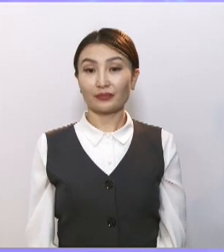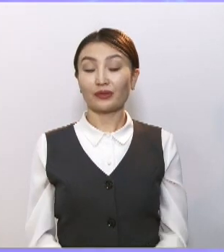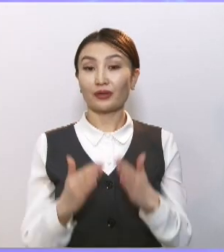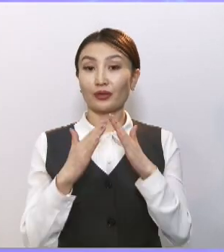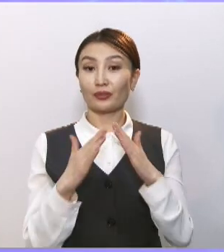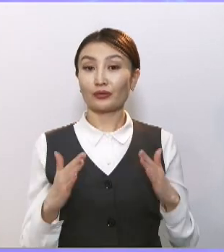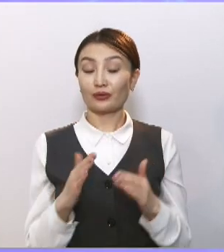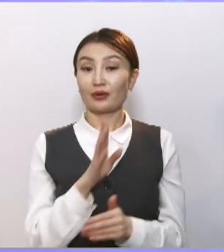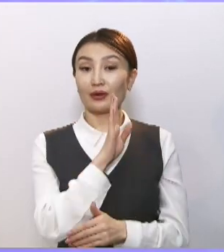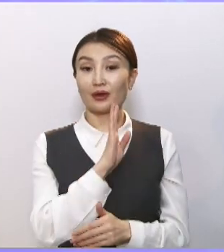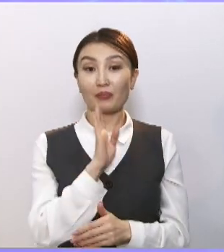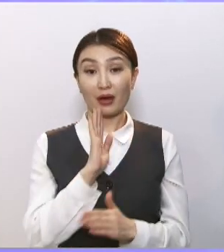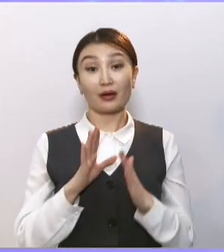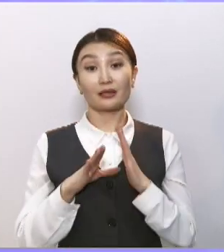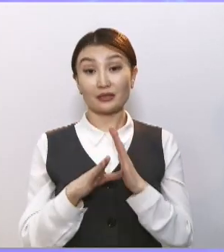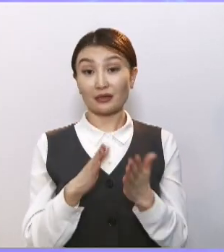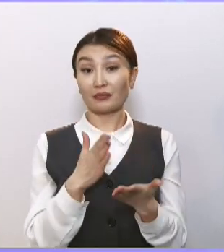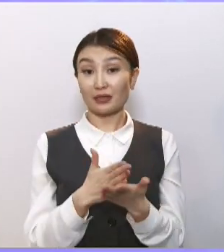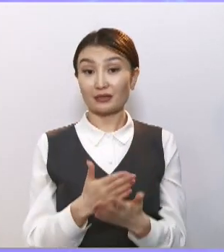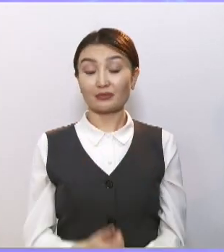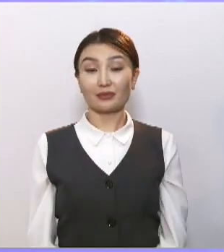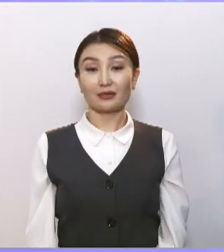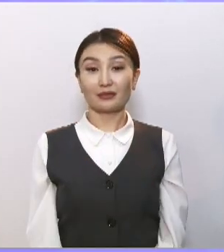Үйдө апаңа жардам бересиңби?